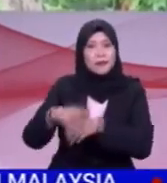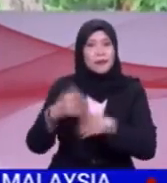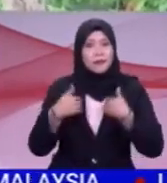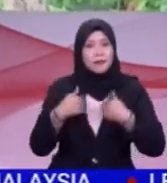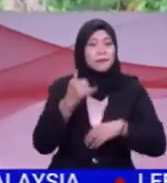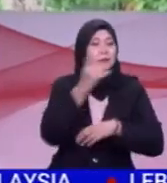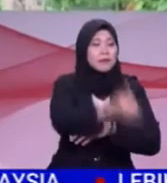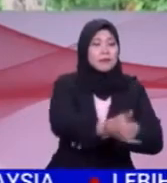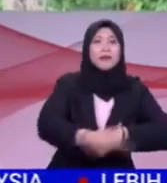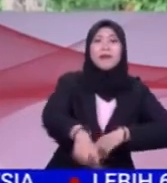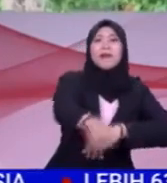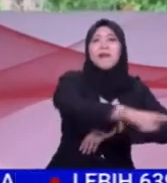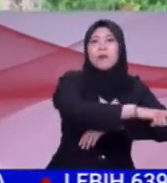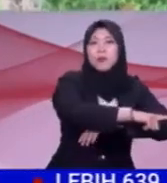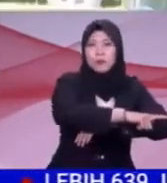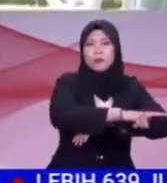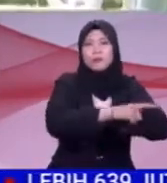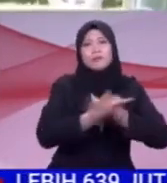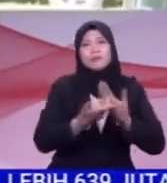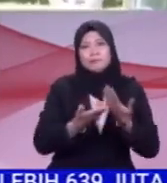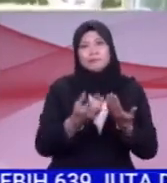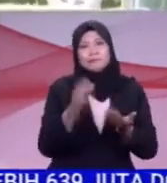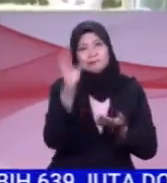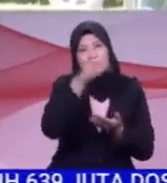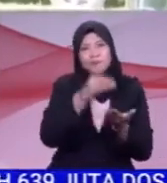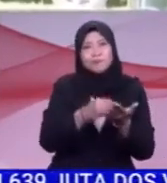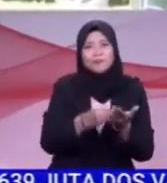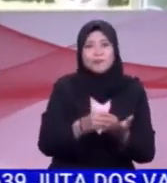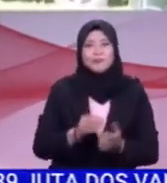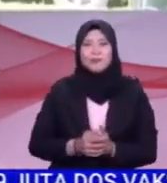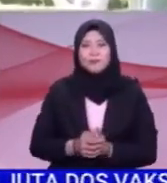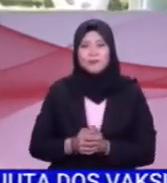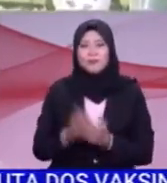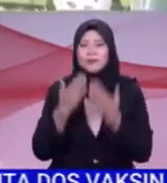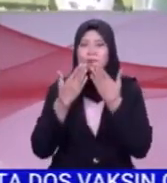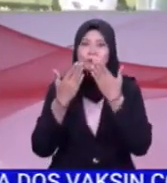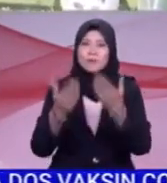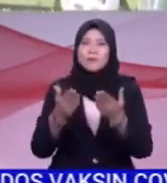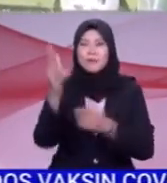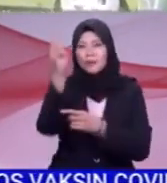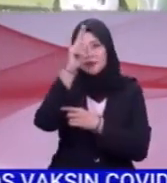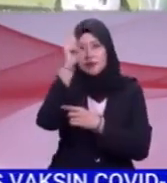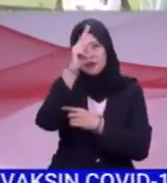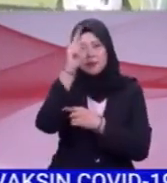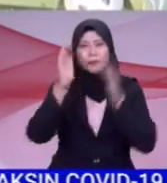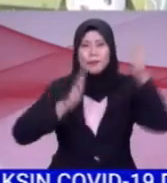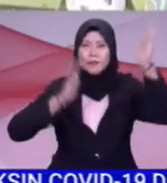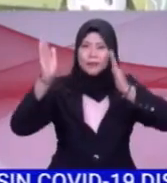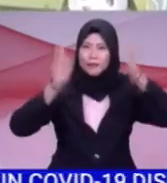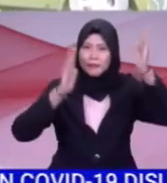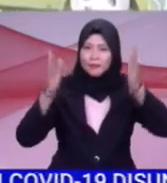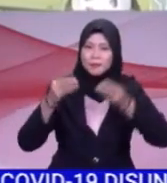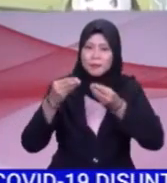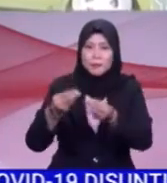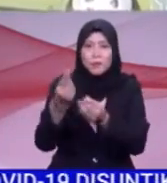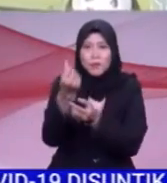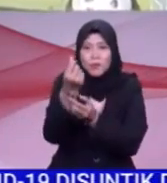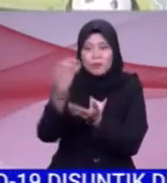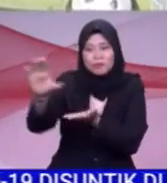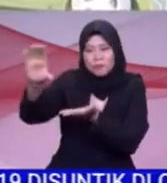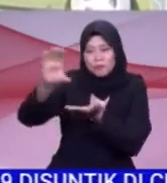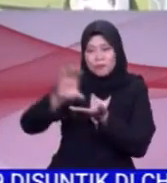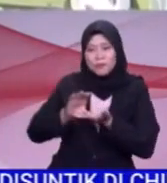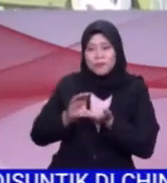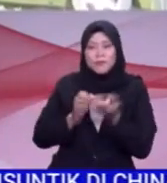laut, walaupun muntah hijau juga lah kan. Terima kasih kepada Kerajaan Malaysia kerana beri bantuan secara one-off